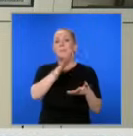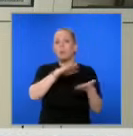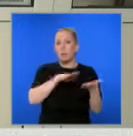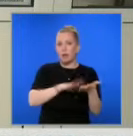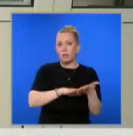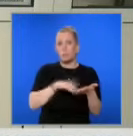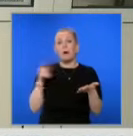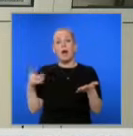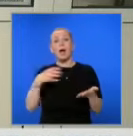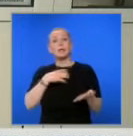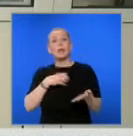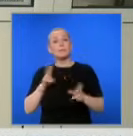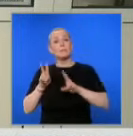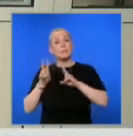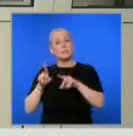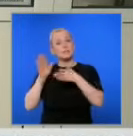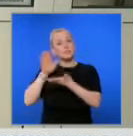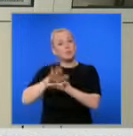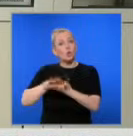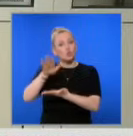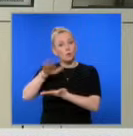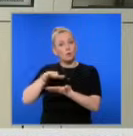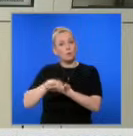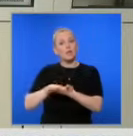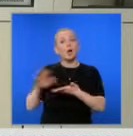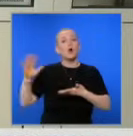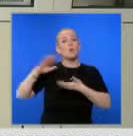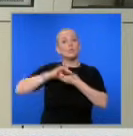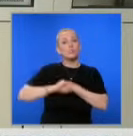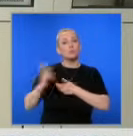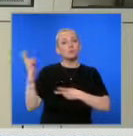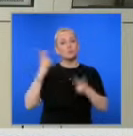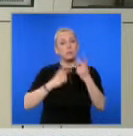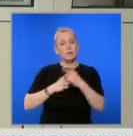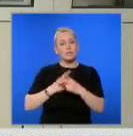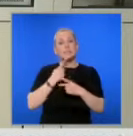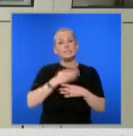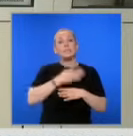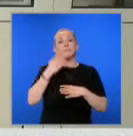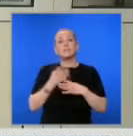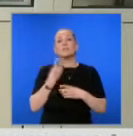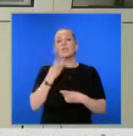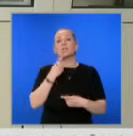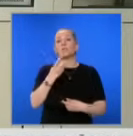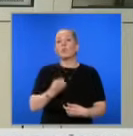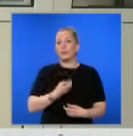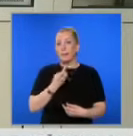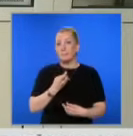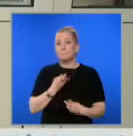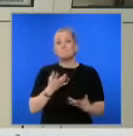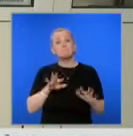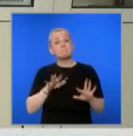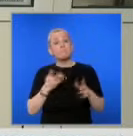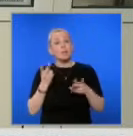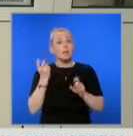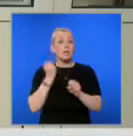на ГЕРБ-СДС коалиционно споразумение до края на управлението, т.е. за следващите 3 години. Дали се работи